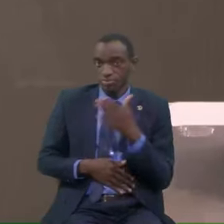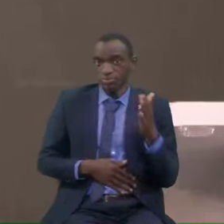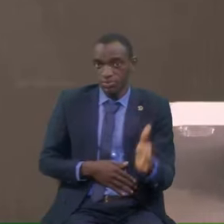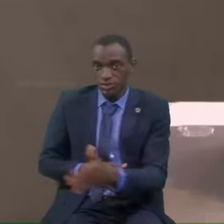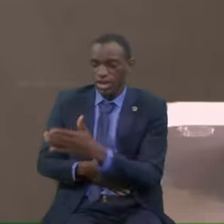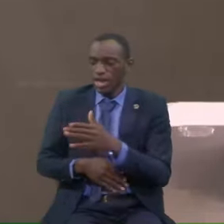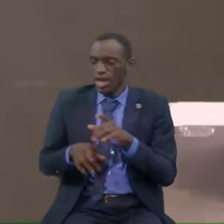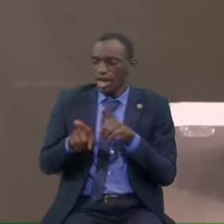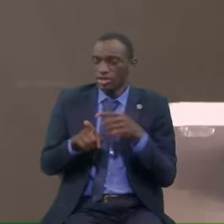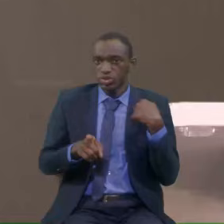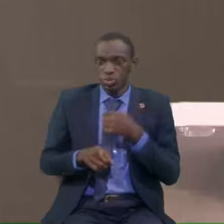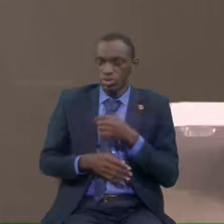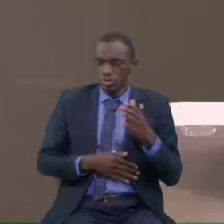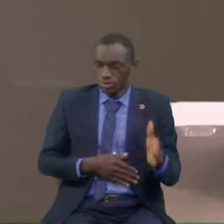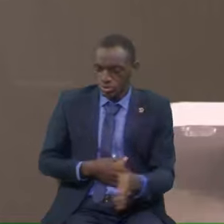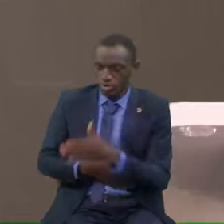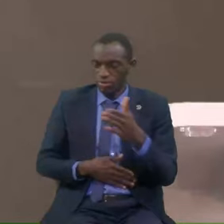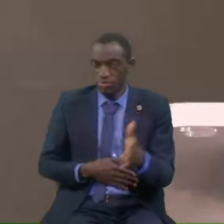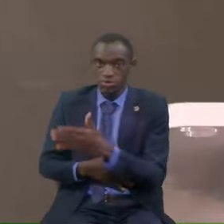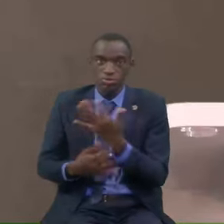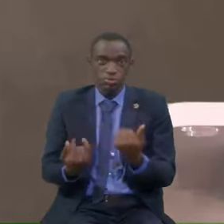comme nous balayons aujourd'hui,